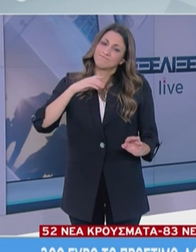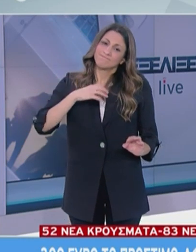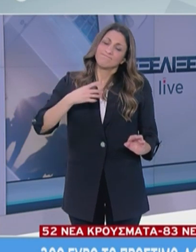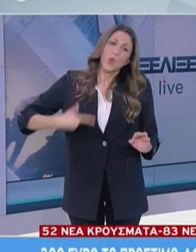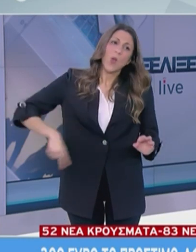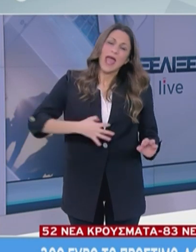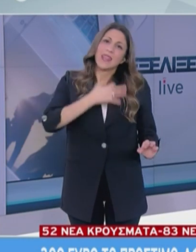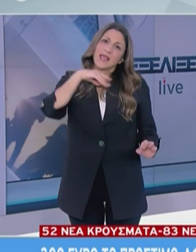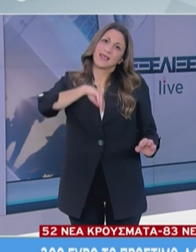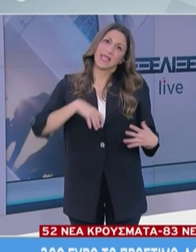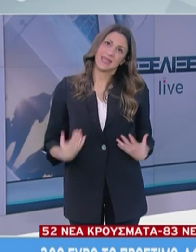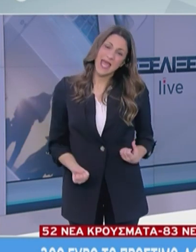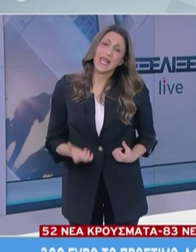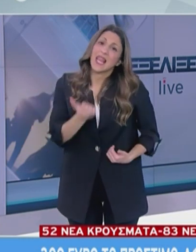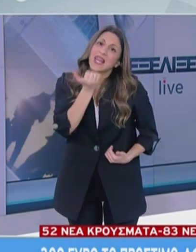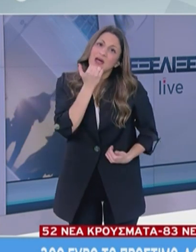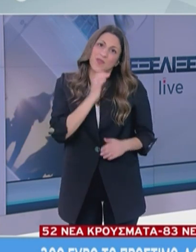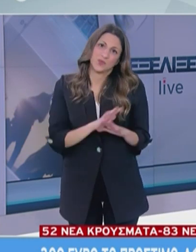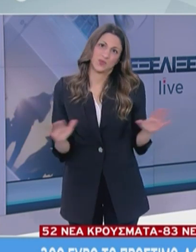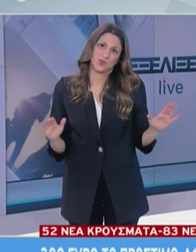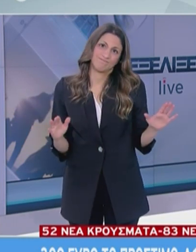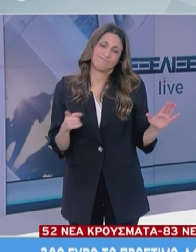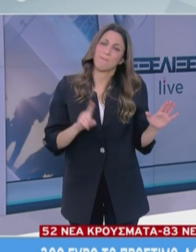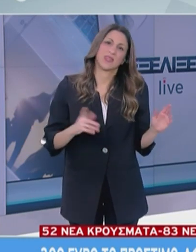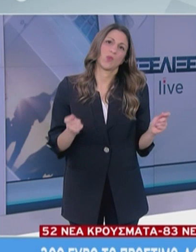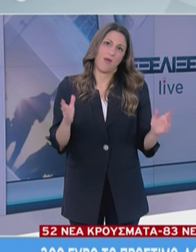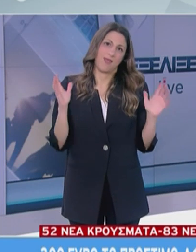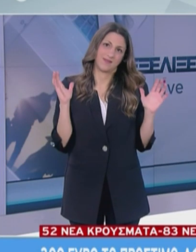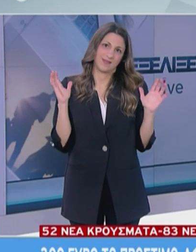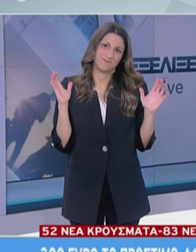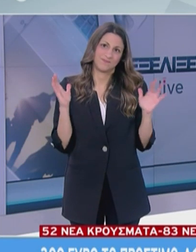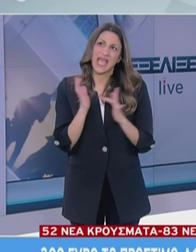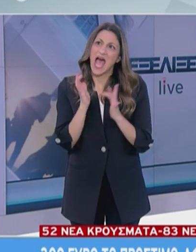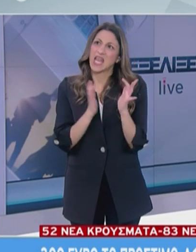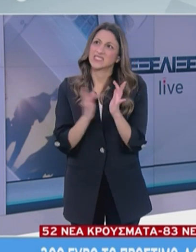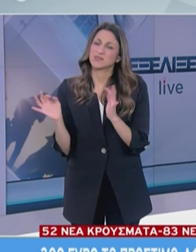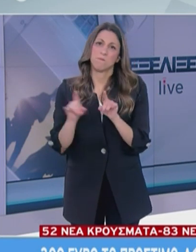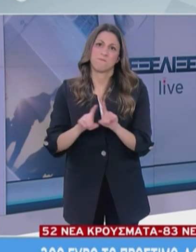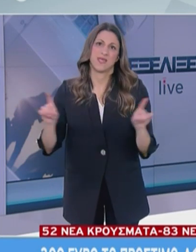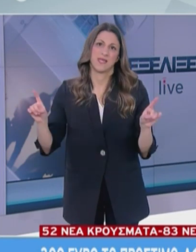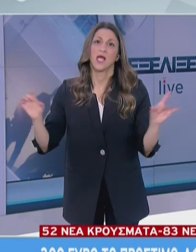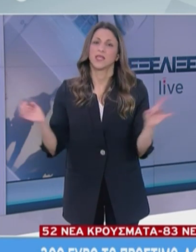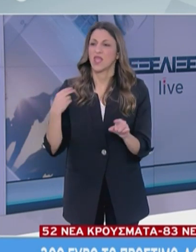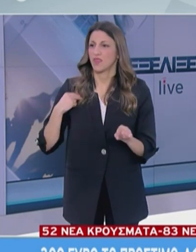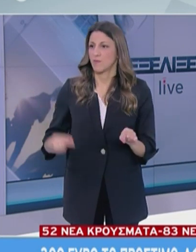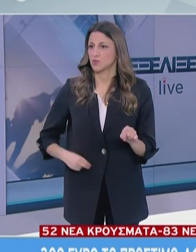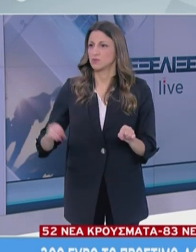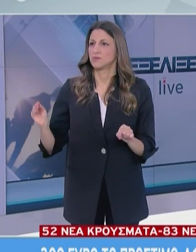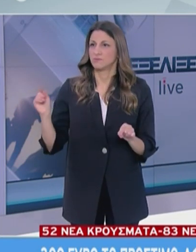μας, κινδυνεύει να δώσει λάθος μήνυμα και παράδειγμα. Είναι υπαρκτός ο κίνδυνος, αν και άλλοι Δήμοι προβούν σε αντίστοιχες